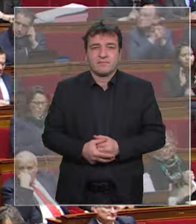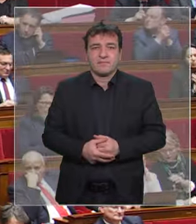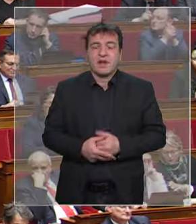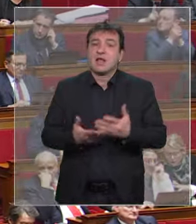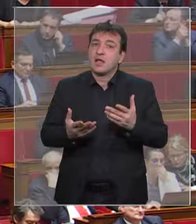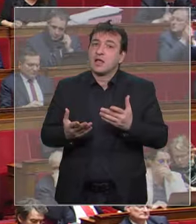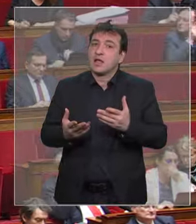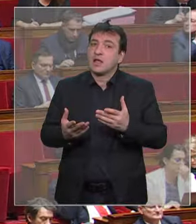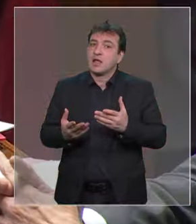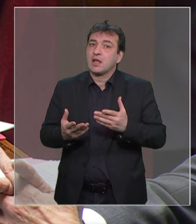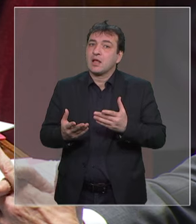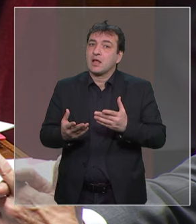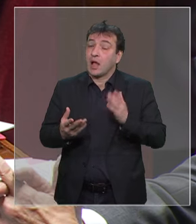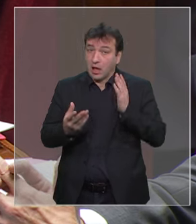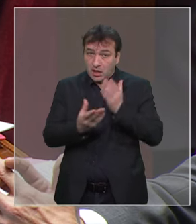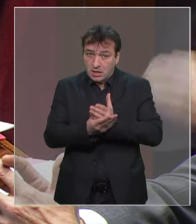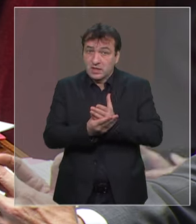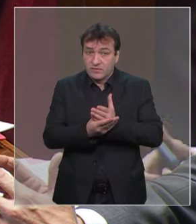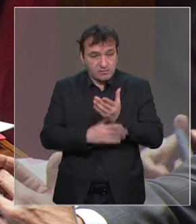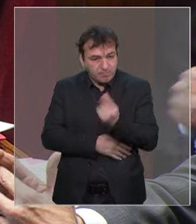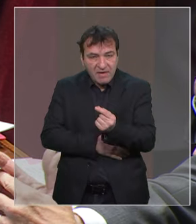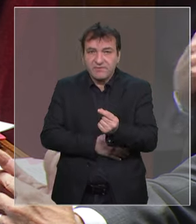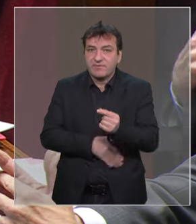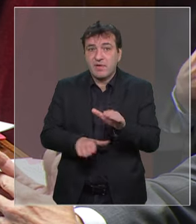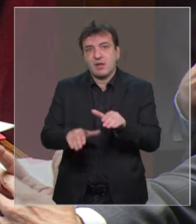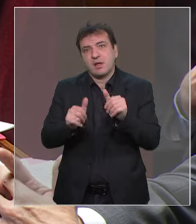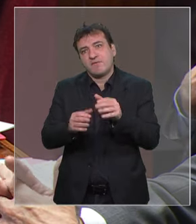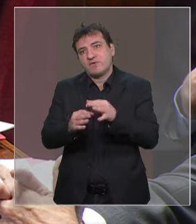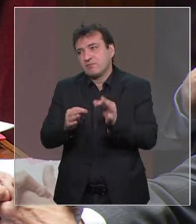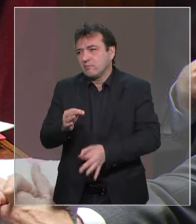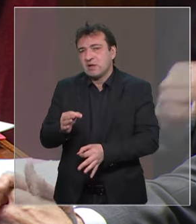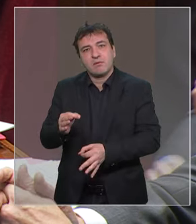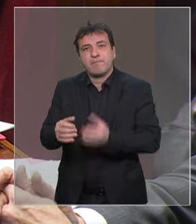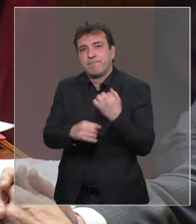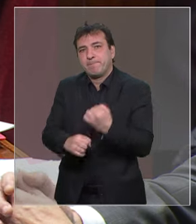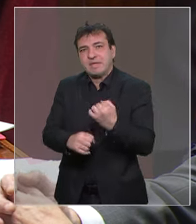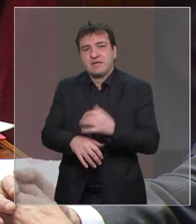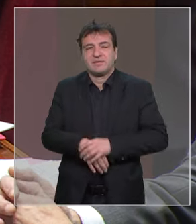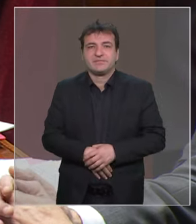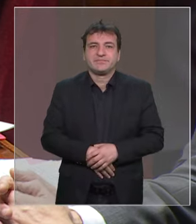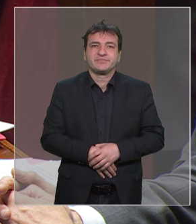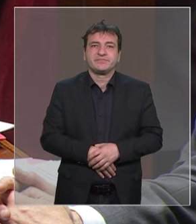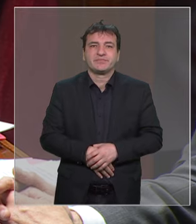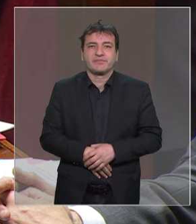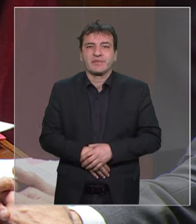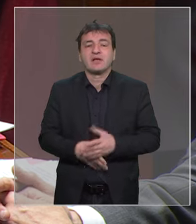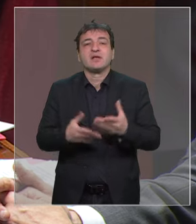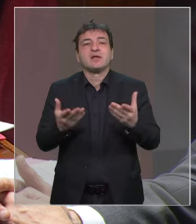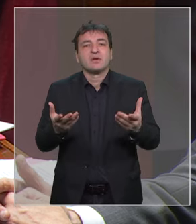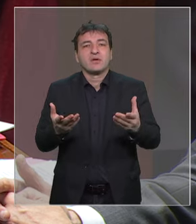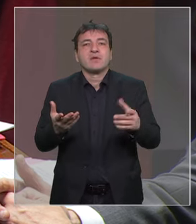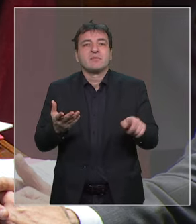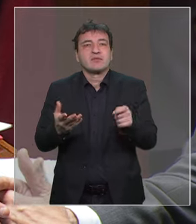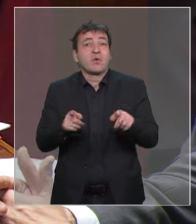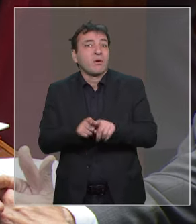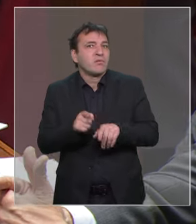Leur intervention rapide a permis d'éviter un bilan plus lourd encore. Alors, Monsieur le Président Marleix, évidemment, comme